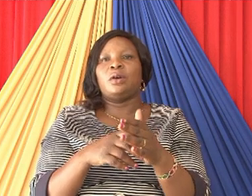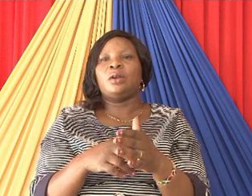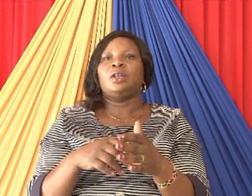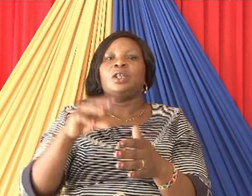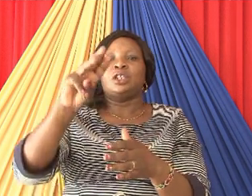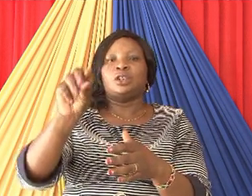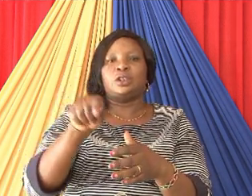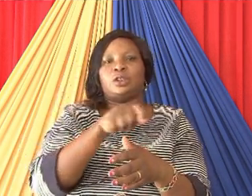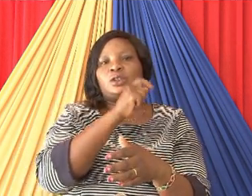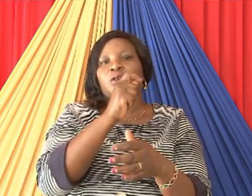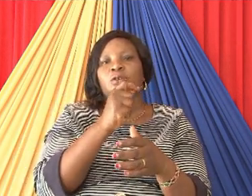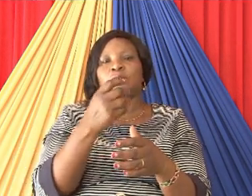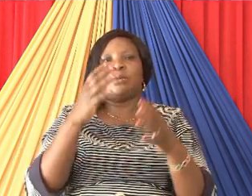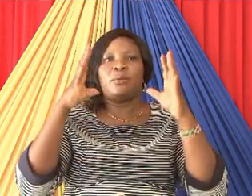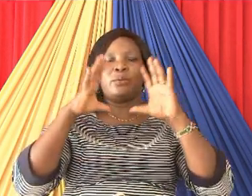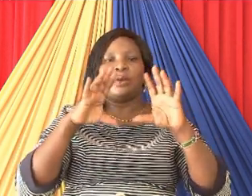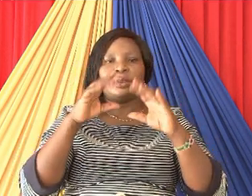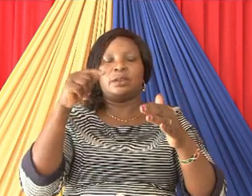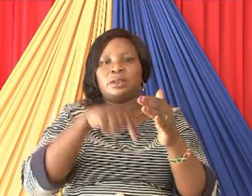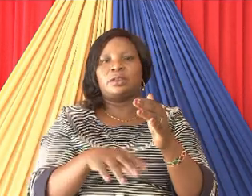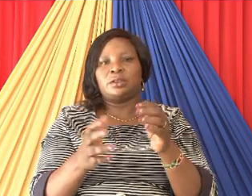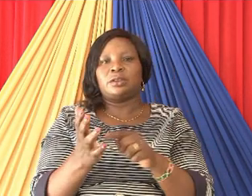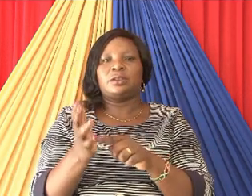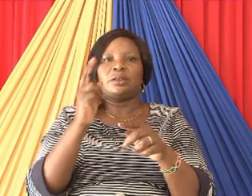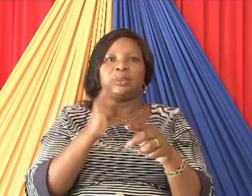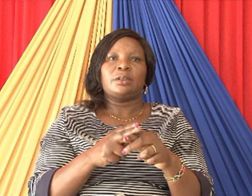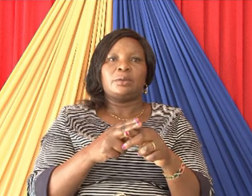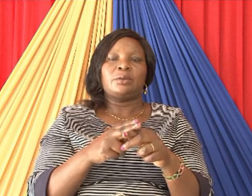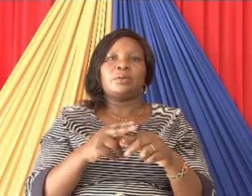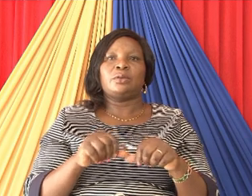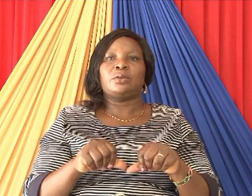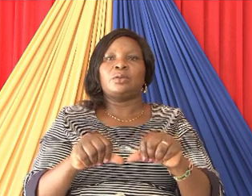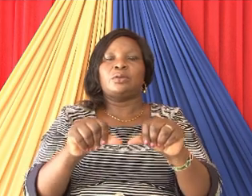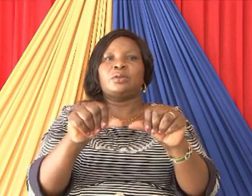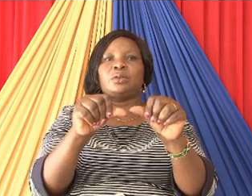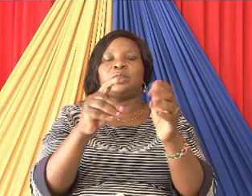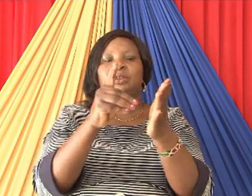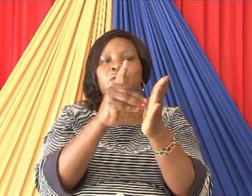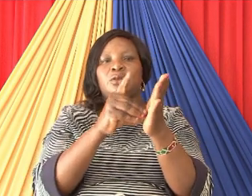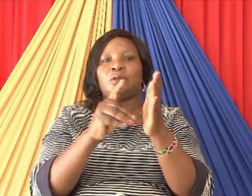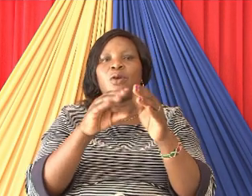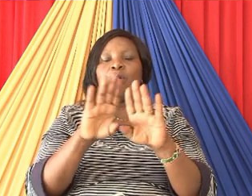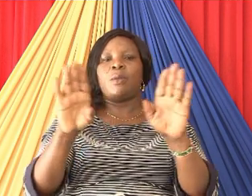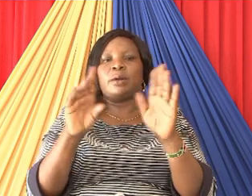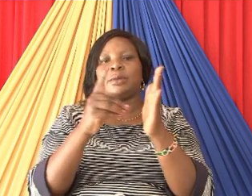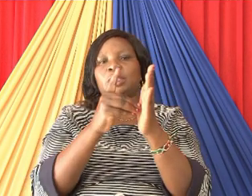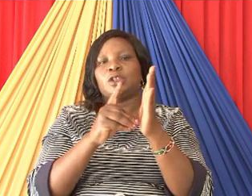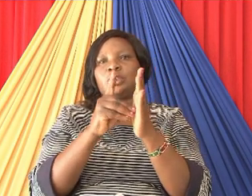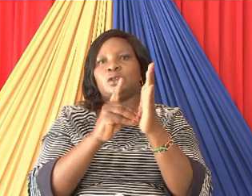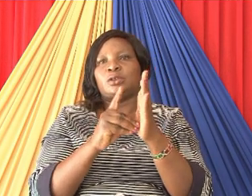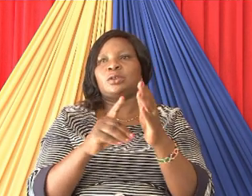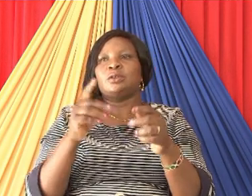wako katika jina la Yesu. Huku Bwana tukiomba kwamba utazidi kutuzingira na kututenganisha na uovu wa